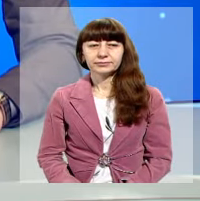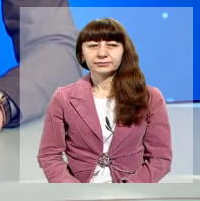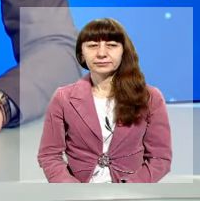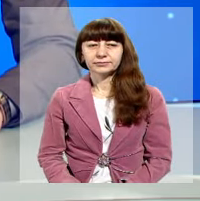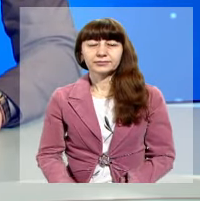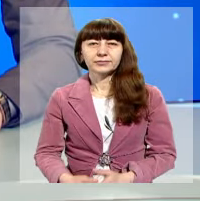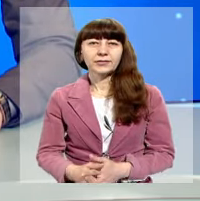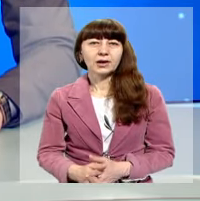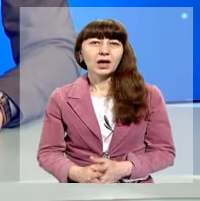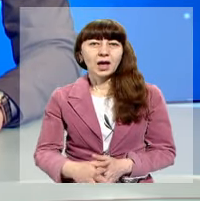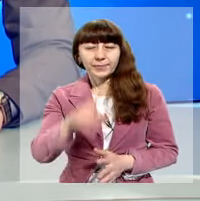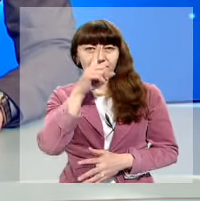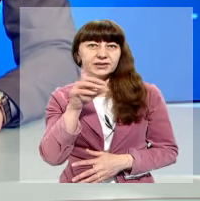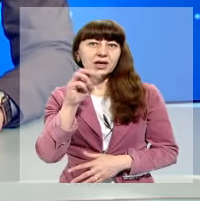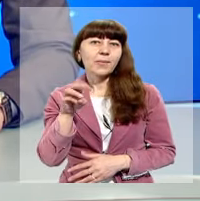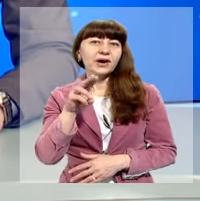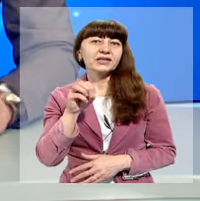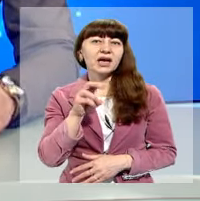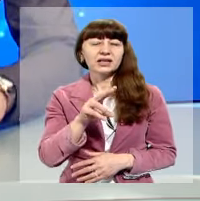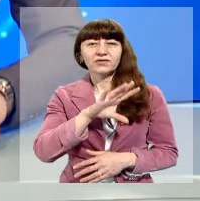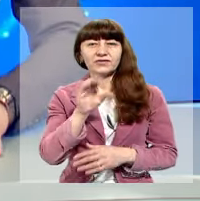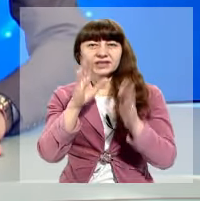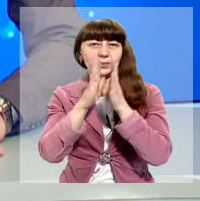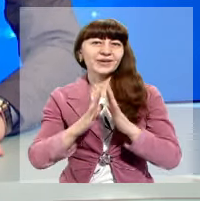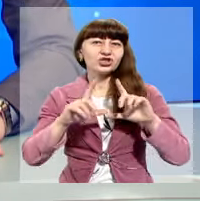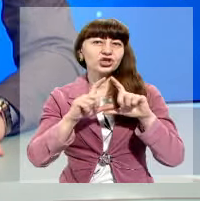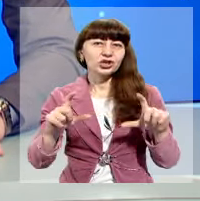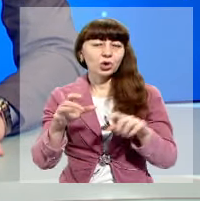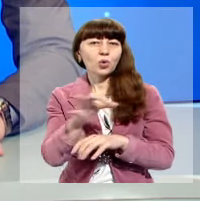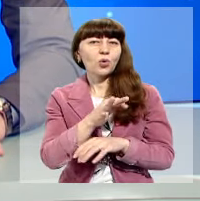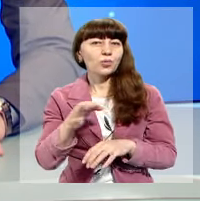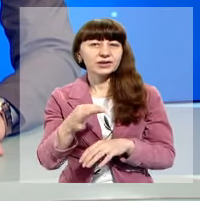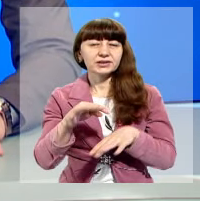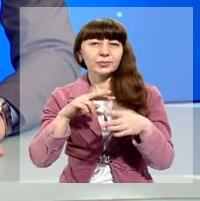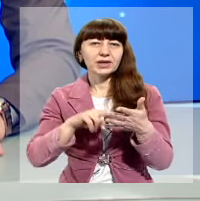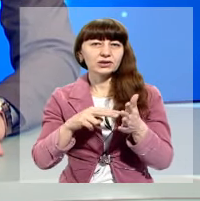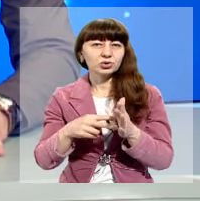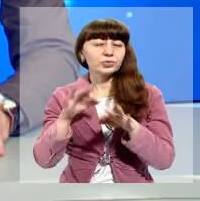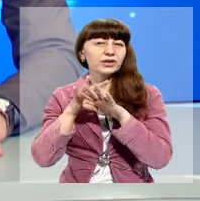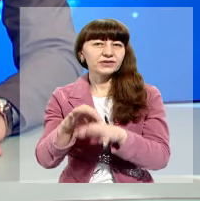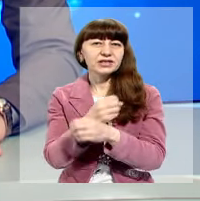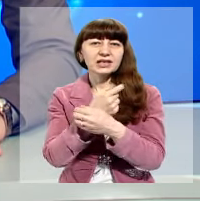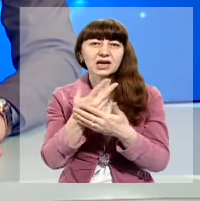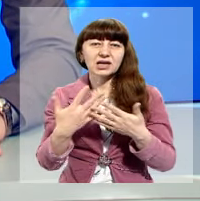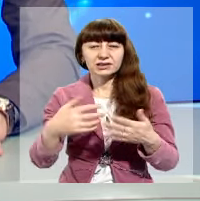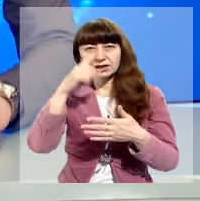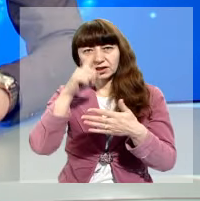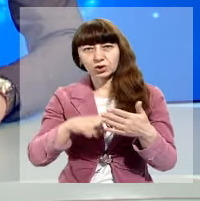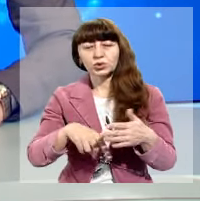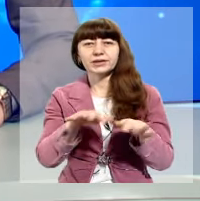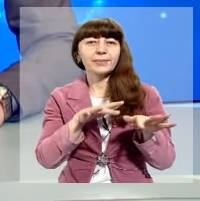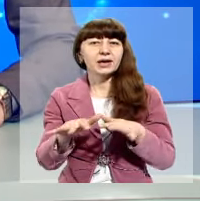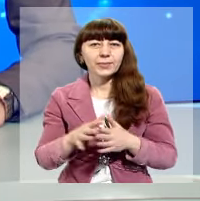Қасиетті Рамазан айында облыстағы барлық мешіттерде түрлі діни іс-шараларды өткізу жоспарланып отыр. Түрлі қайырымдылық